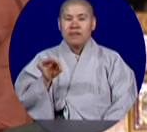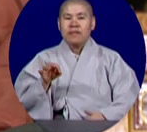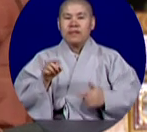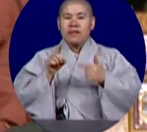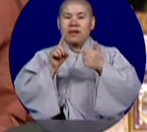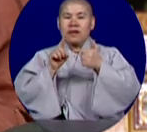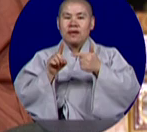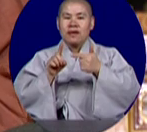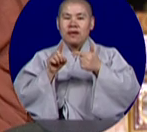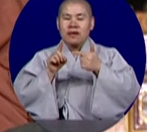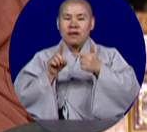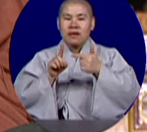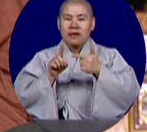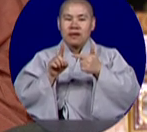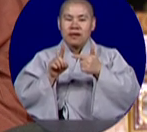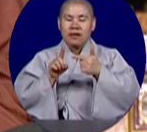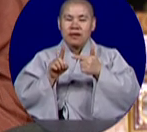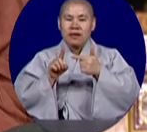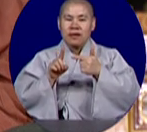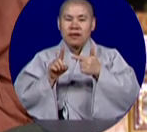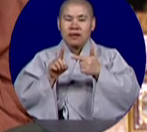종려생이로다